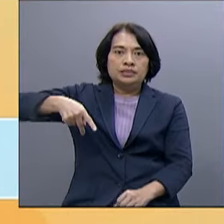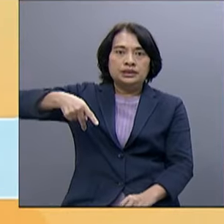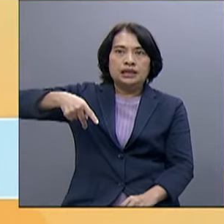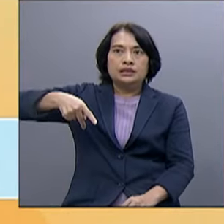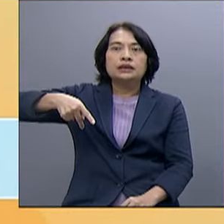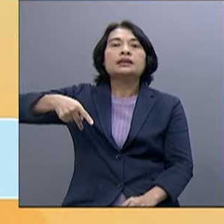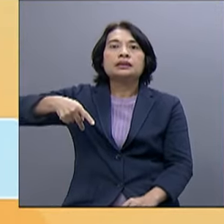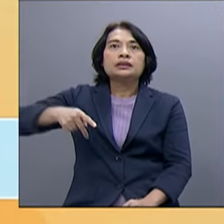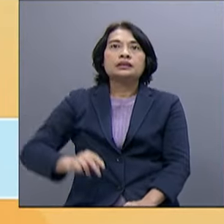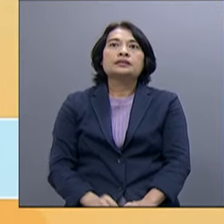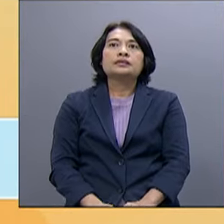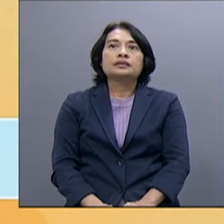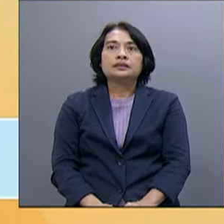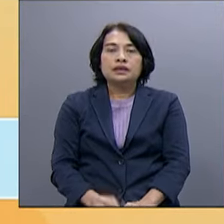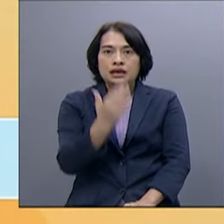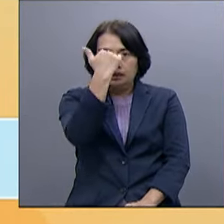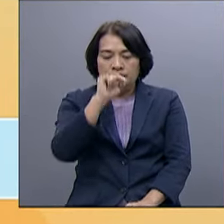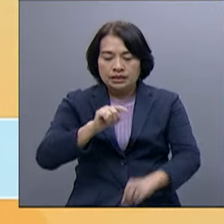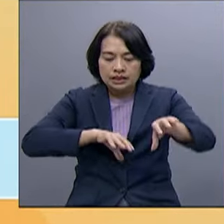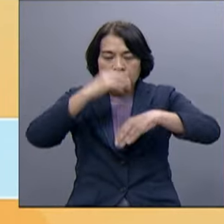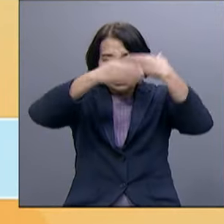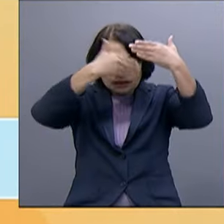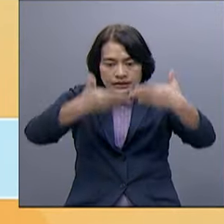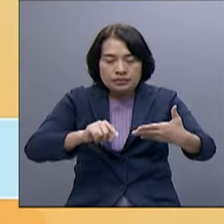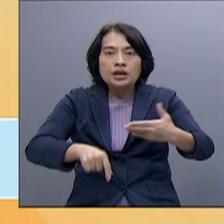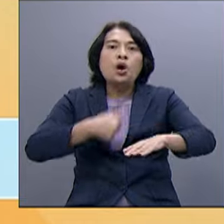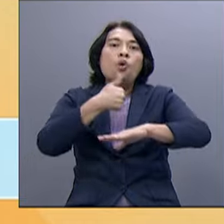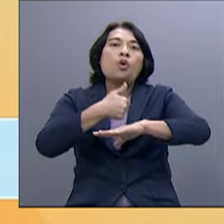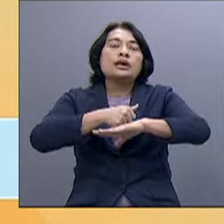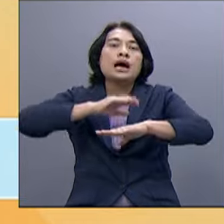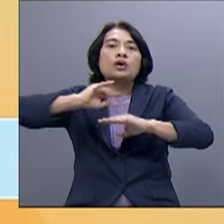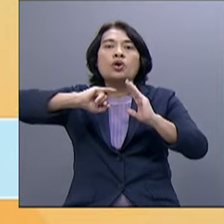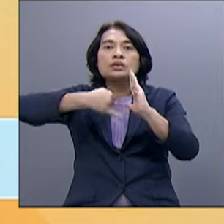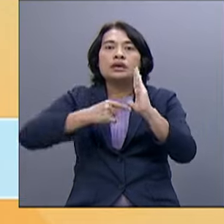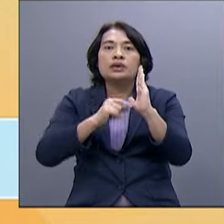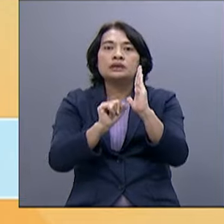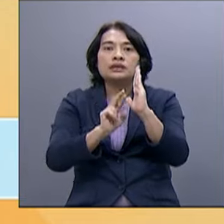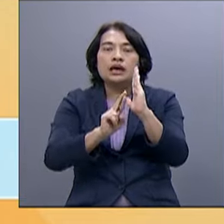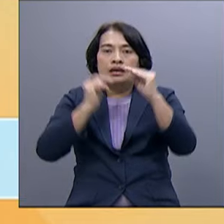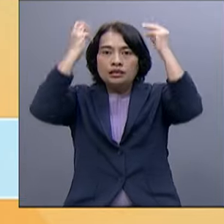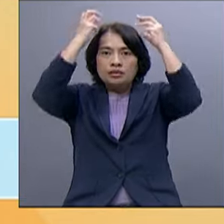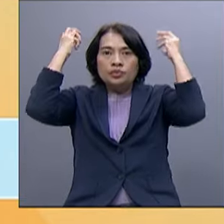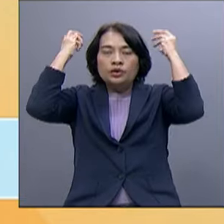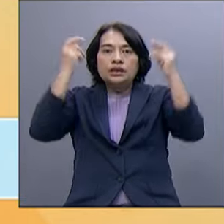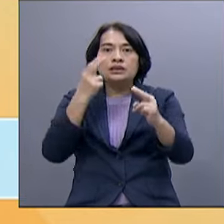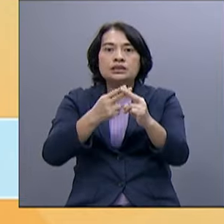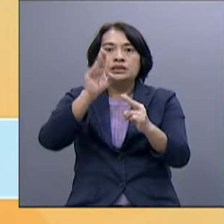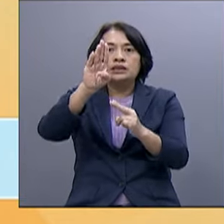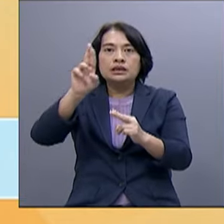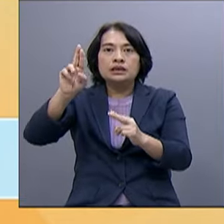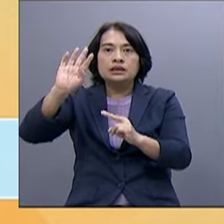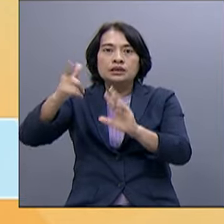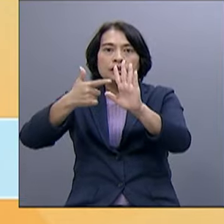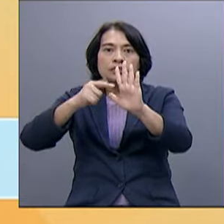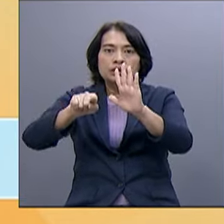ามงคลนะครับซึ่งการจัดงานเนี่ยทางท่านผู้ว่าการจังหวัดสระบุรีโดยท่านบัญชาชาวรินเนี่ยท่านมีดำริว่าจัดงานครั้ง